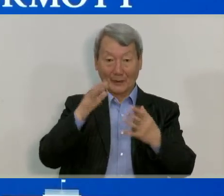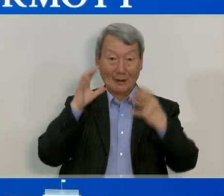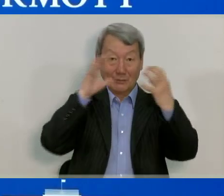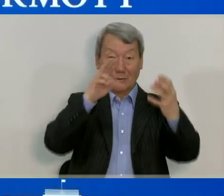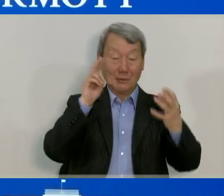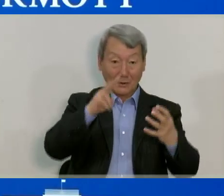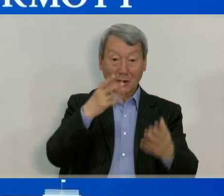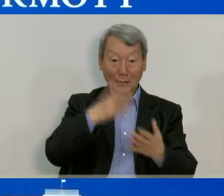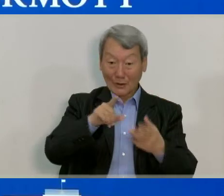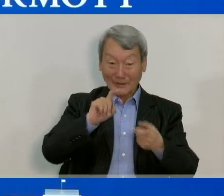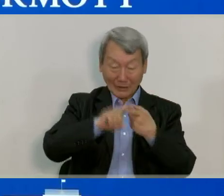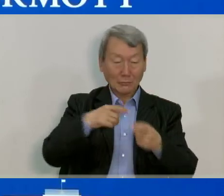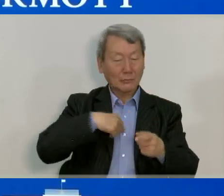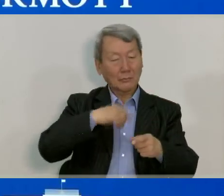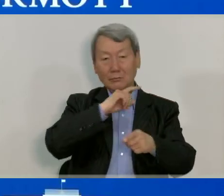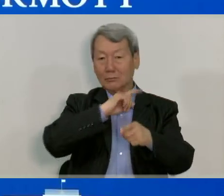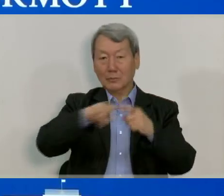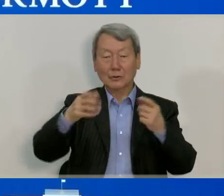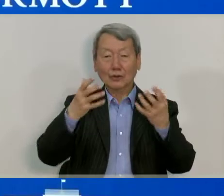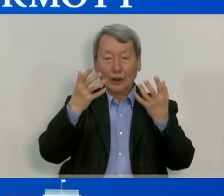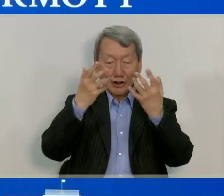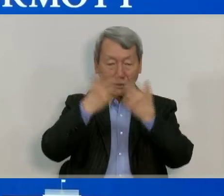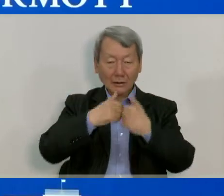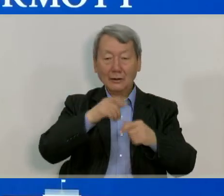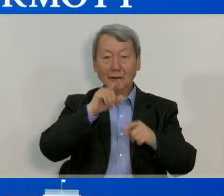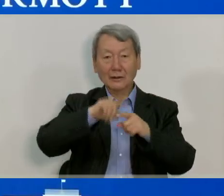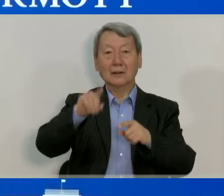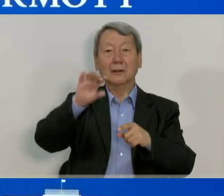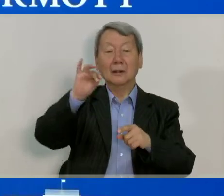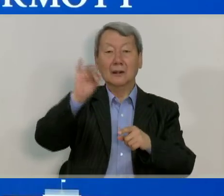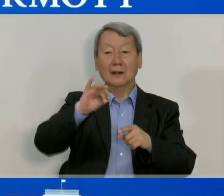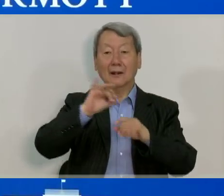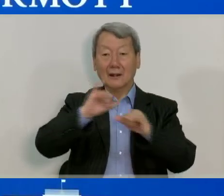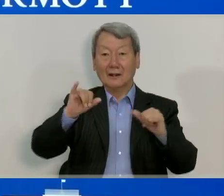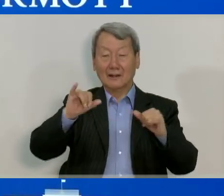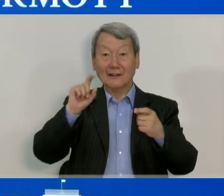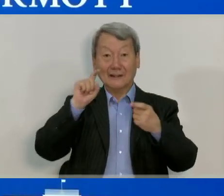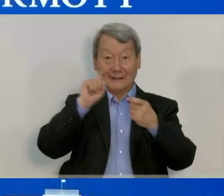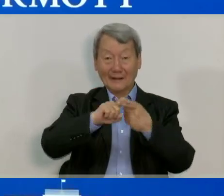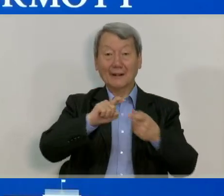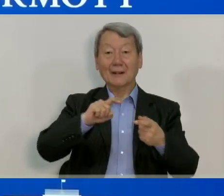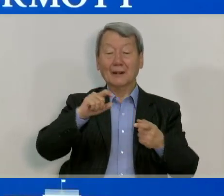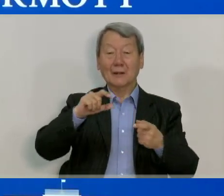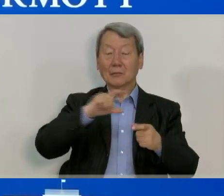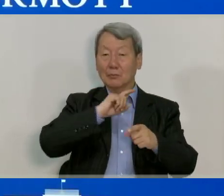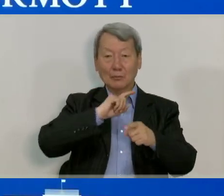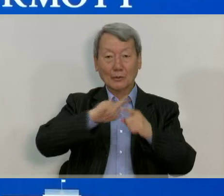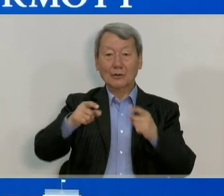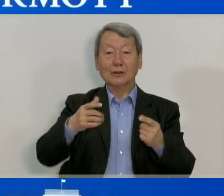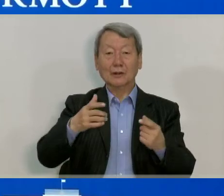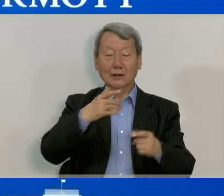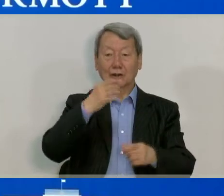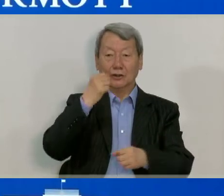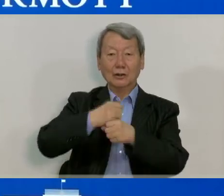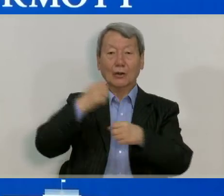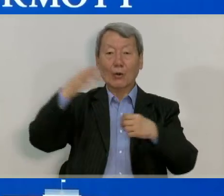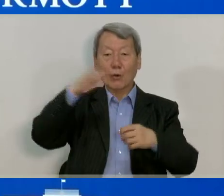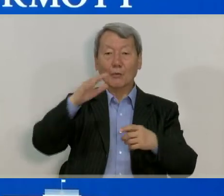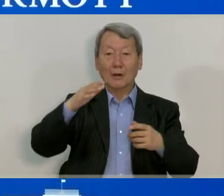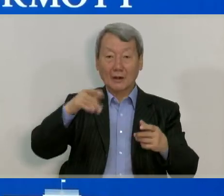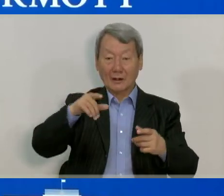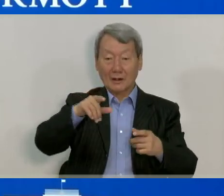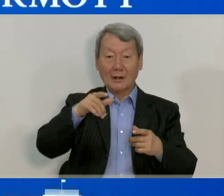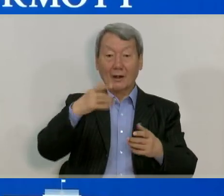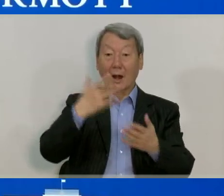транспорта, это нужно будет анализировать. И в зависимости от развития эпидситуации, соответственно, будет приниматься решение о